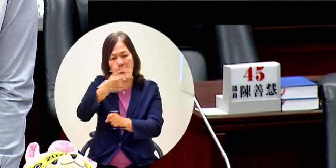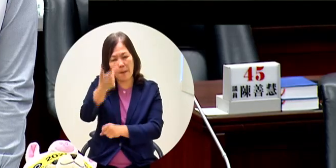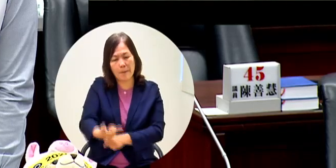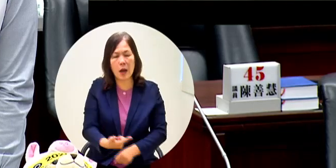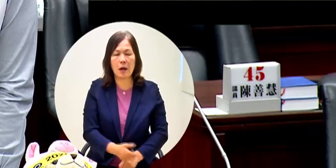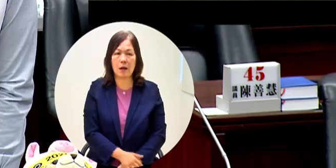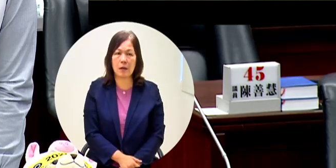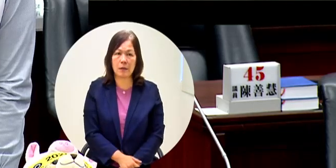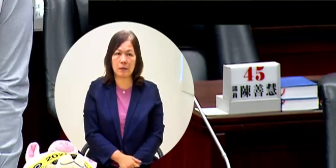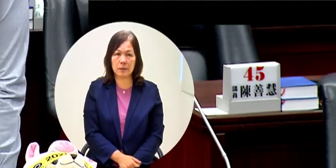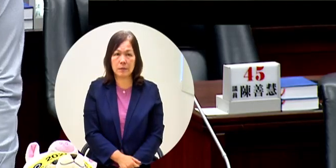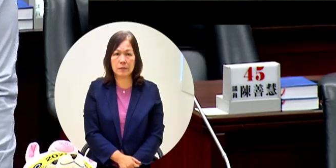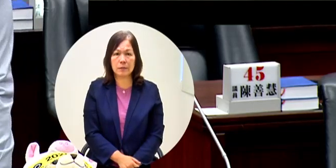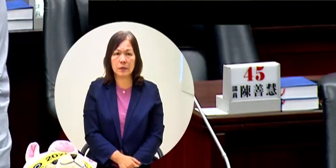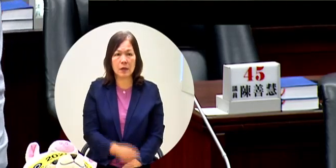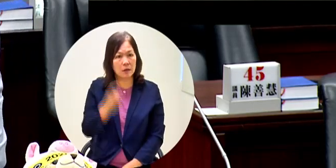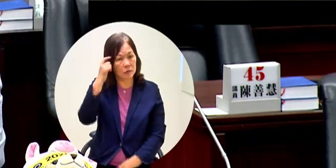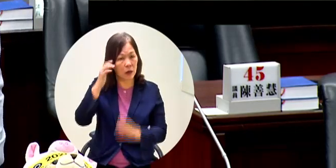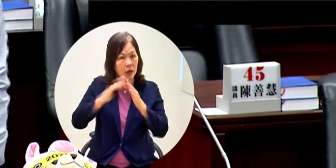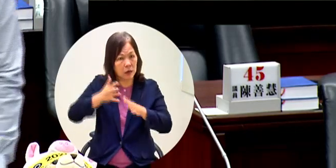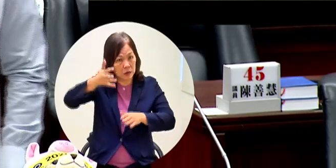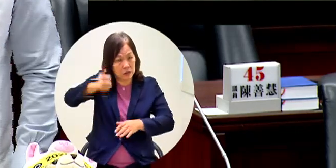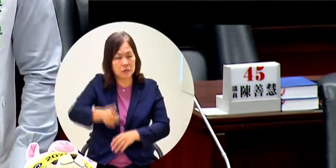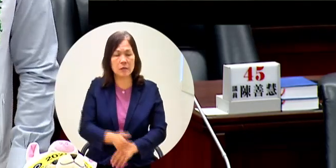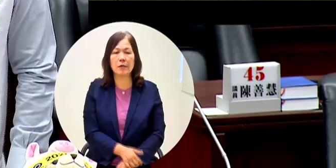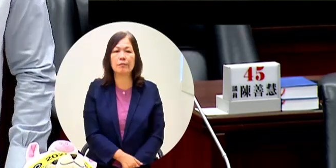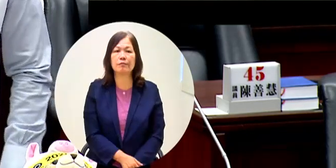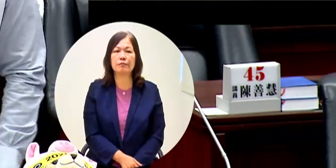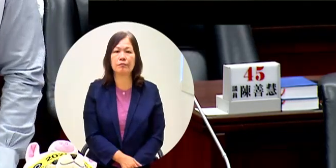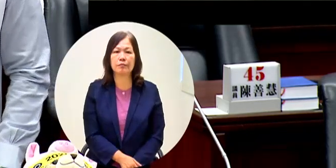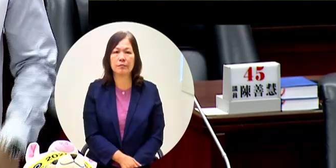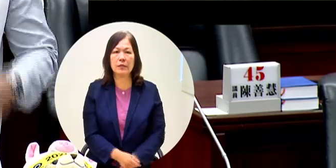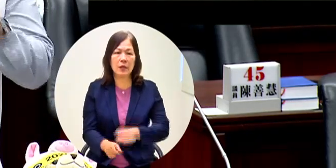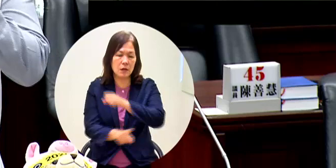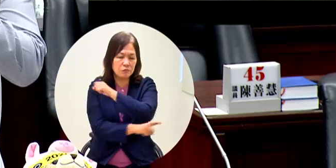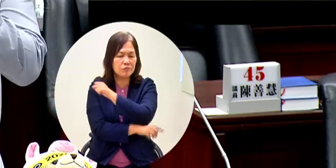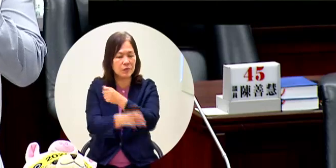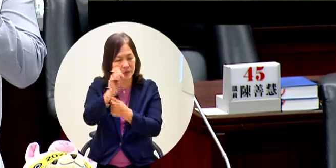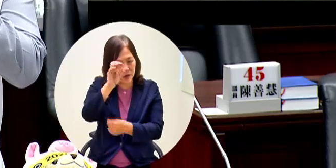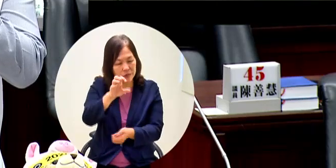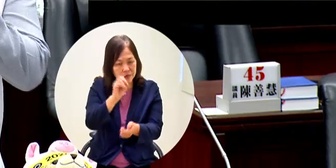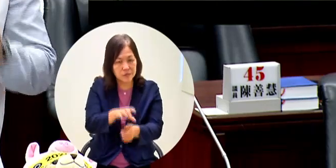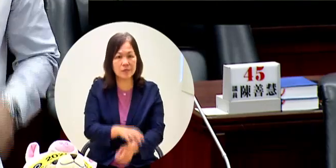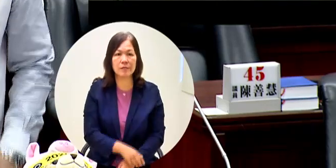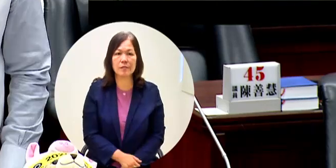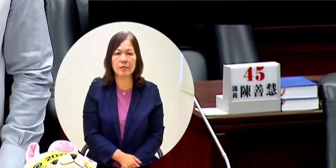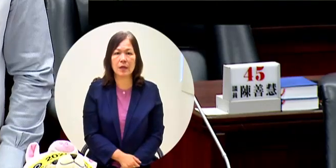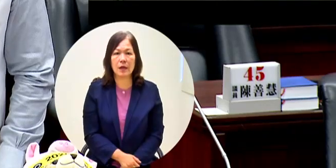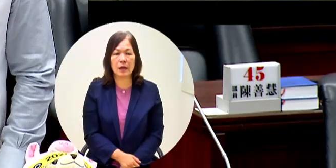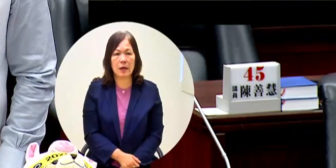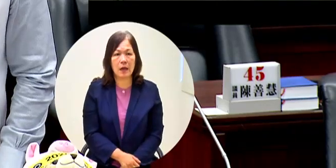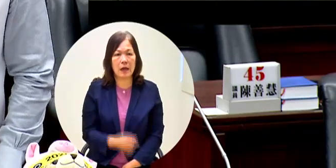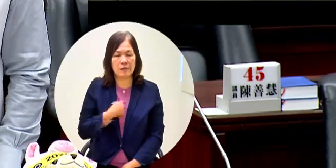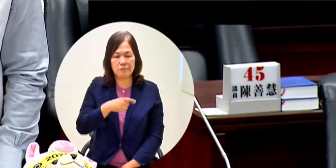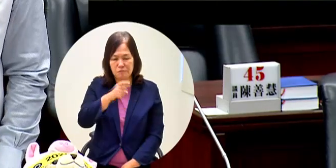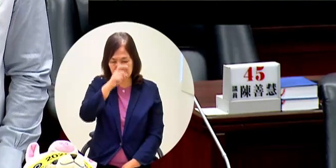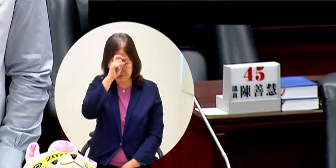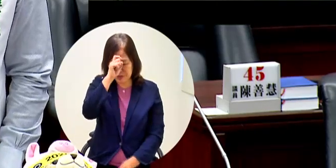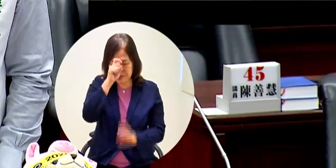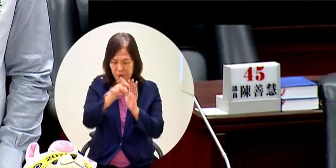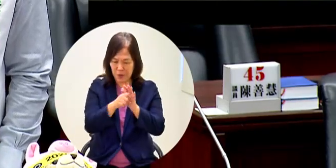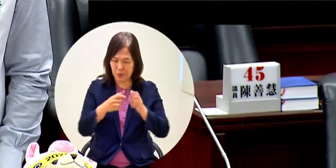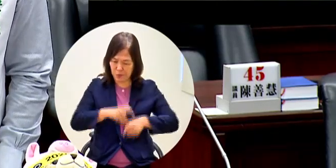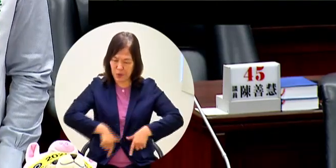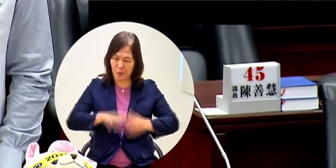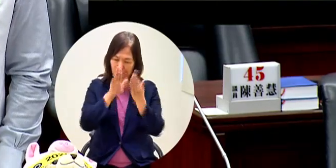我想吼，市长，最后吼，考劝你啊， 我想好好的面对罢韩的这个